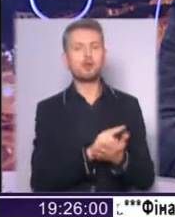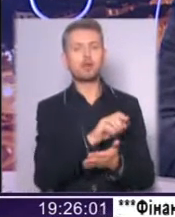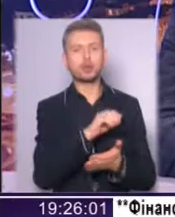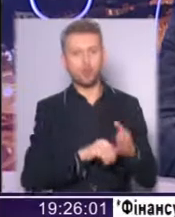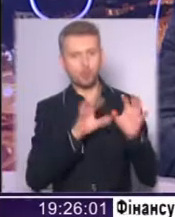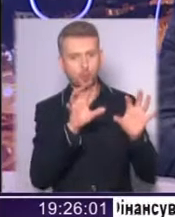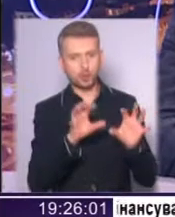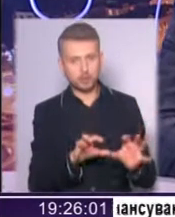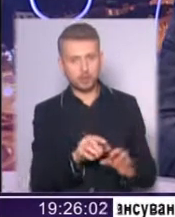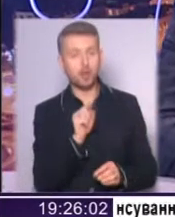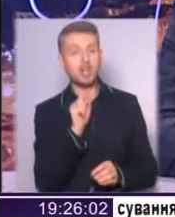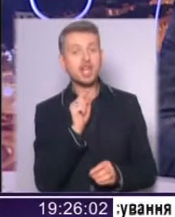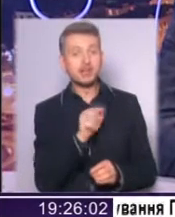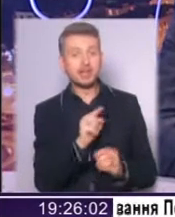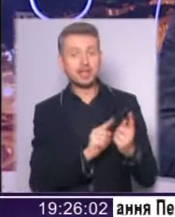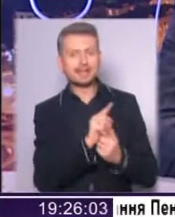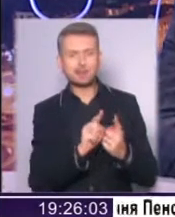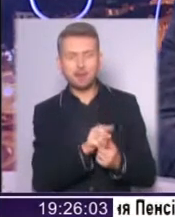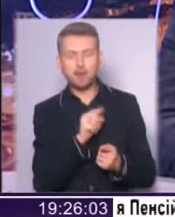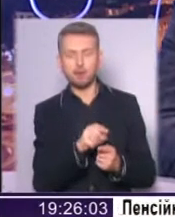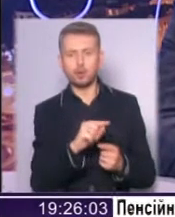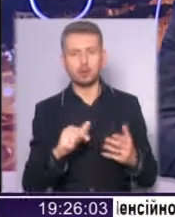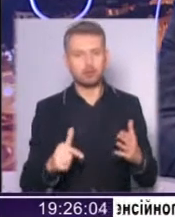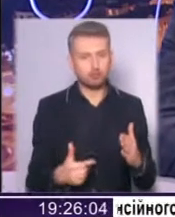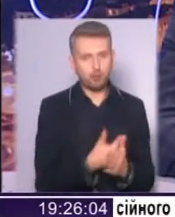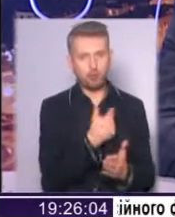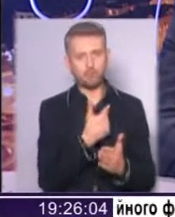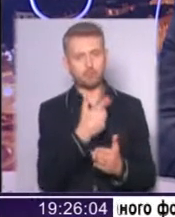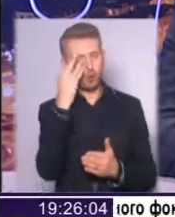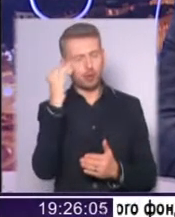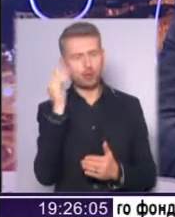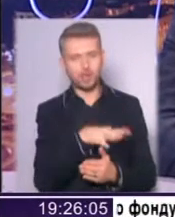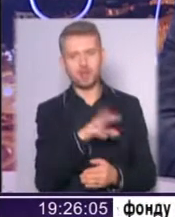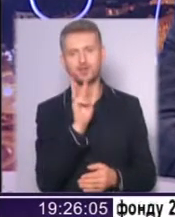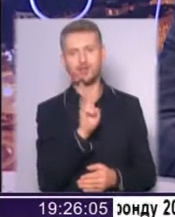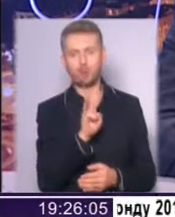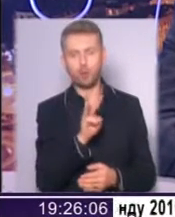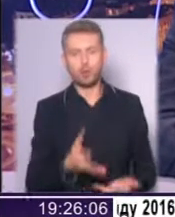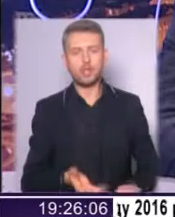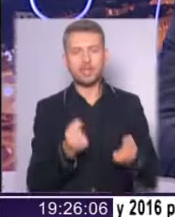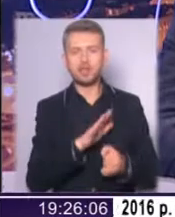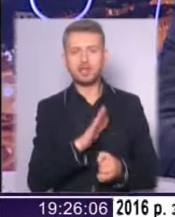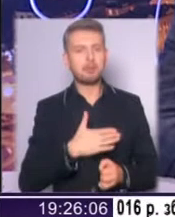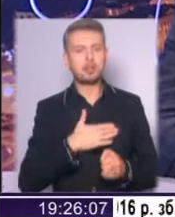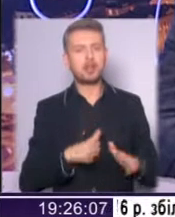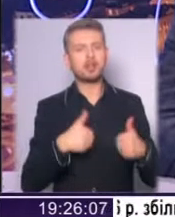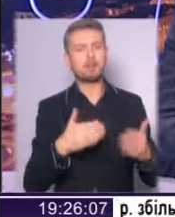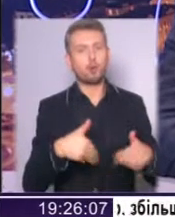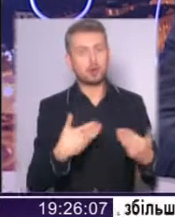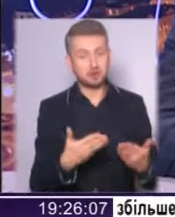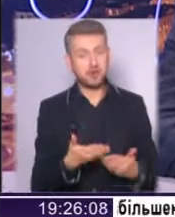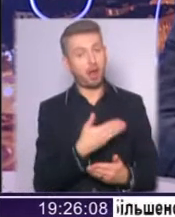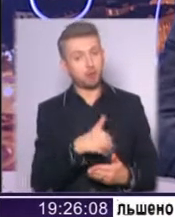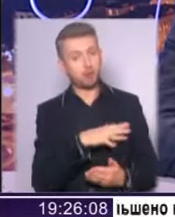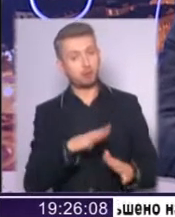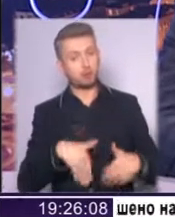І, ну, якби ми не голосували Всеукраїнське об'єднання «Свобода», але парламент, депутати проголосували і ухвалили